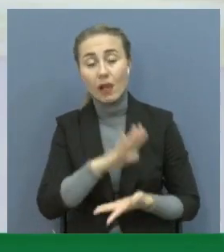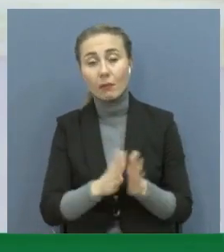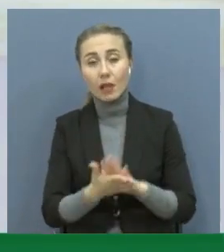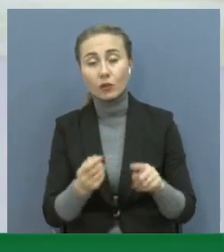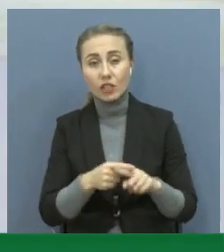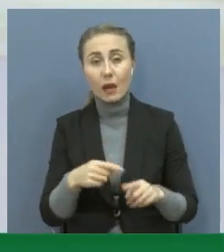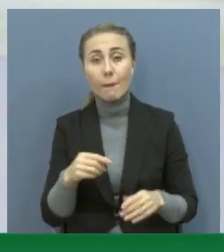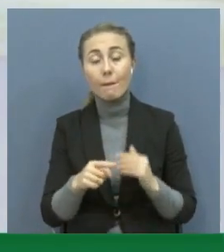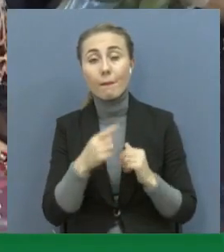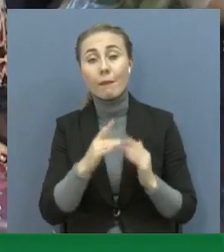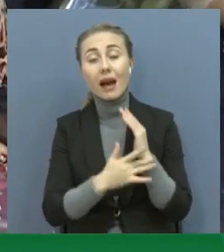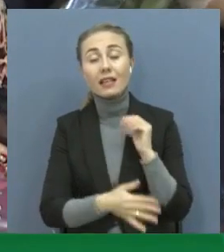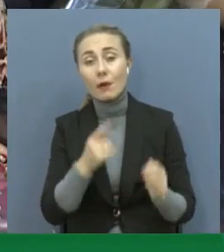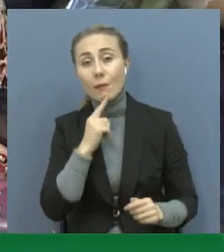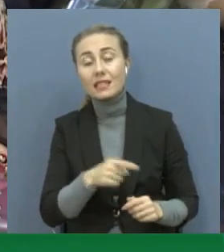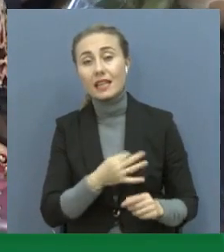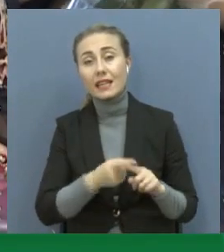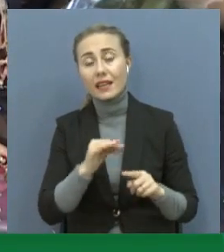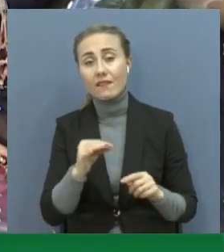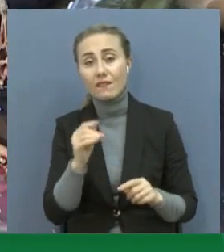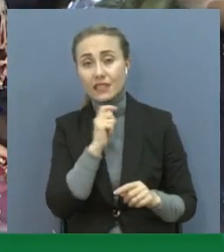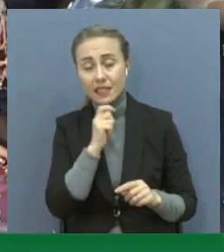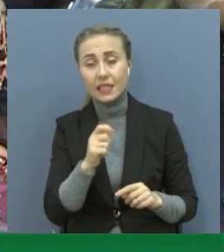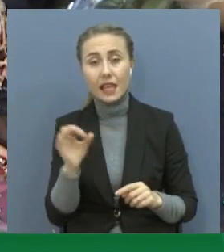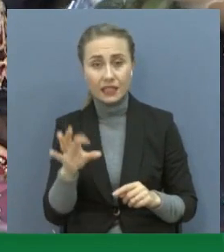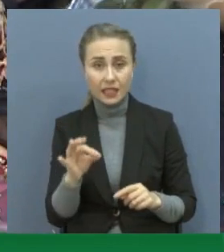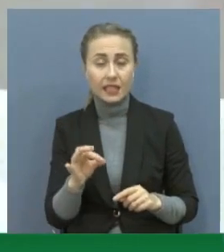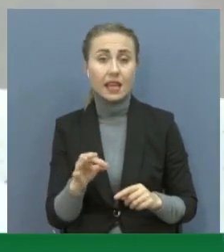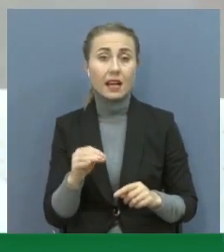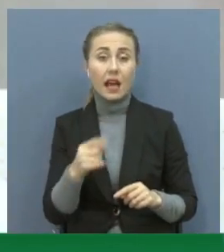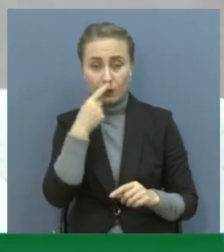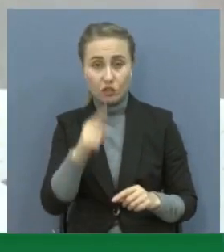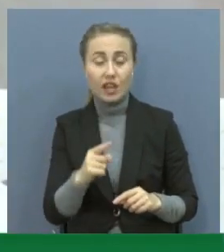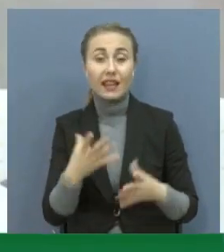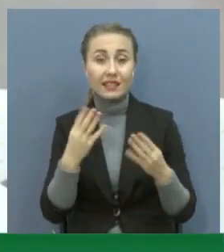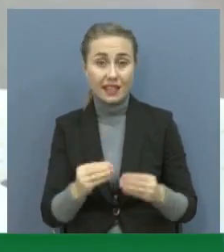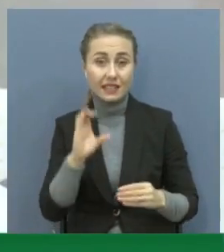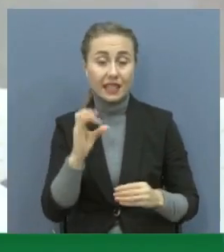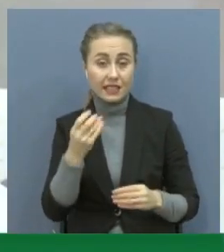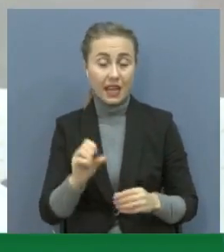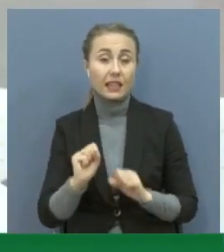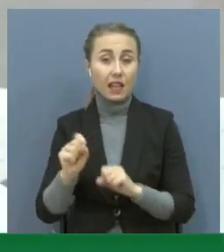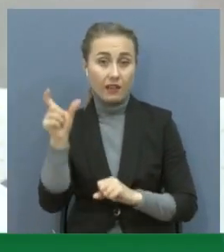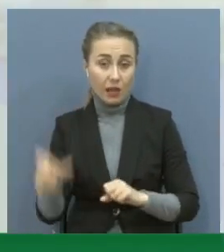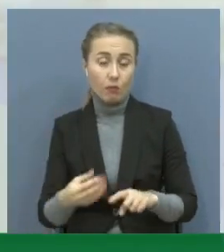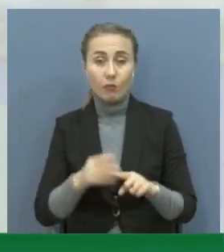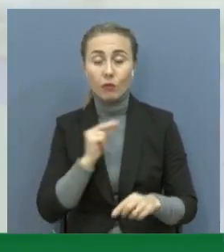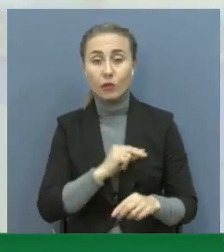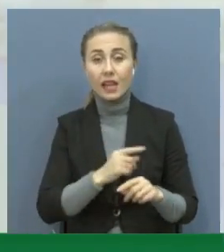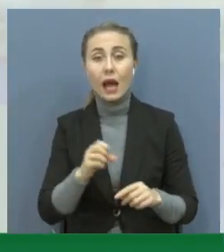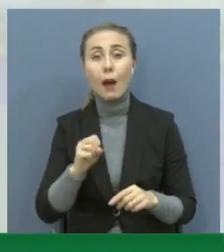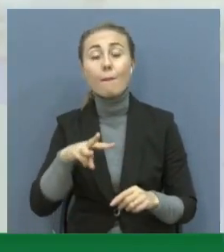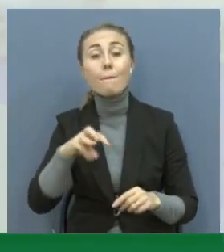октября отмечается День работников системы социальной защиты в Казахстане. В преддверии праздника аким области Эрмек Маржакпаев